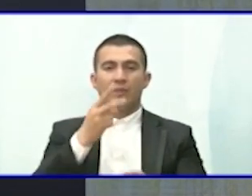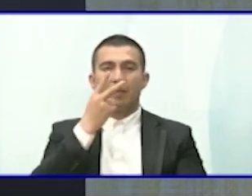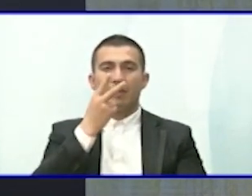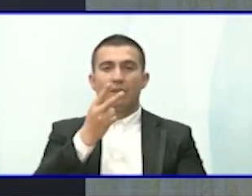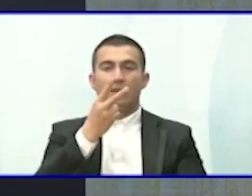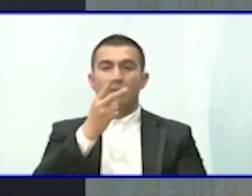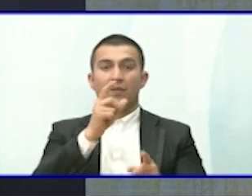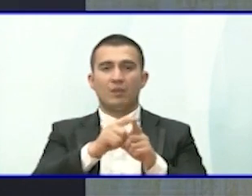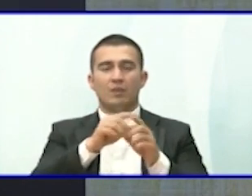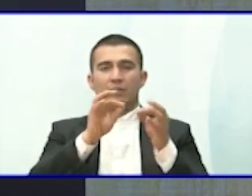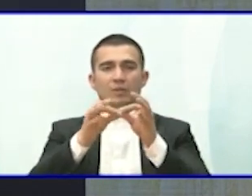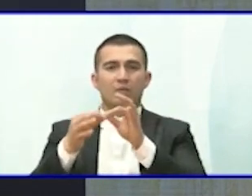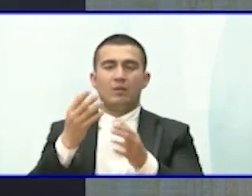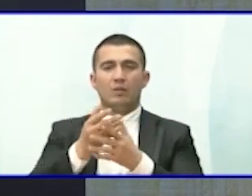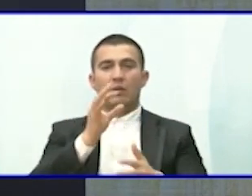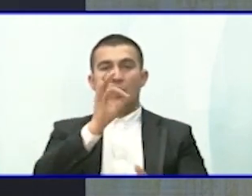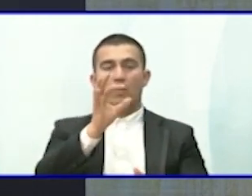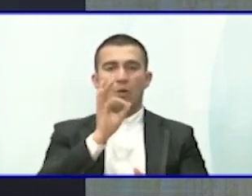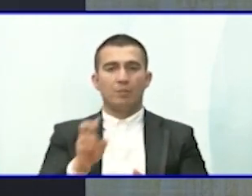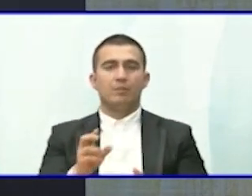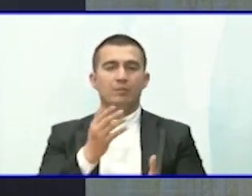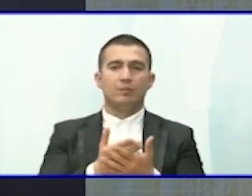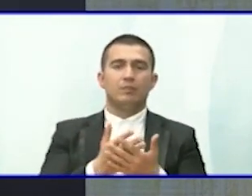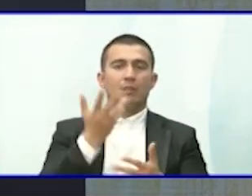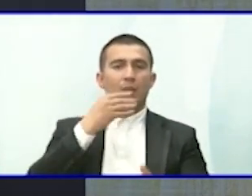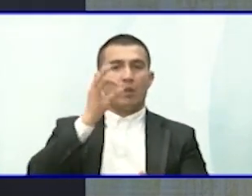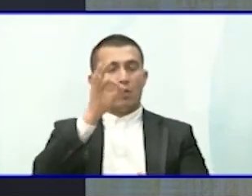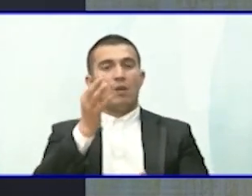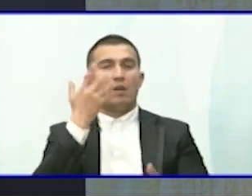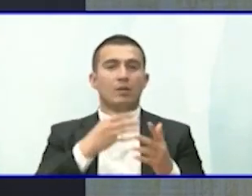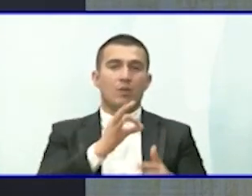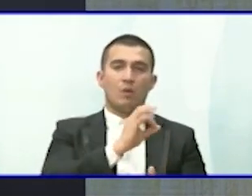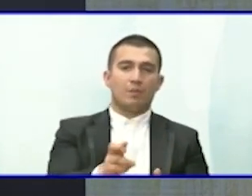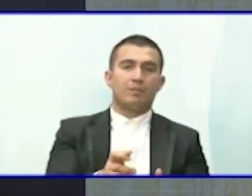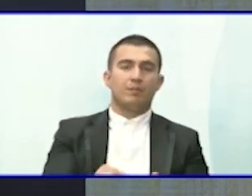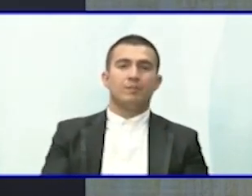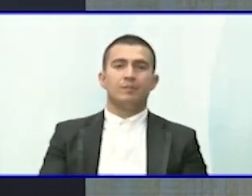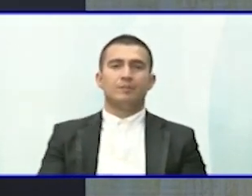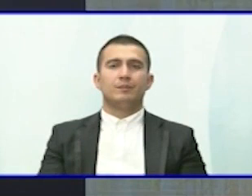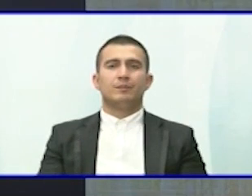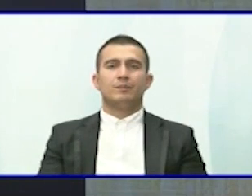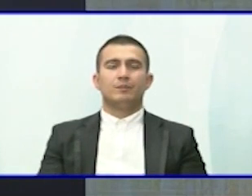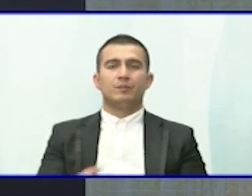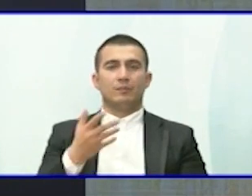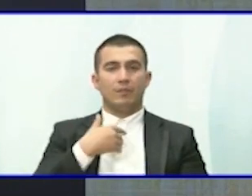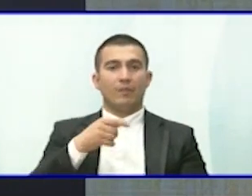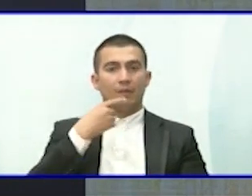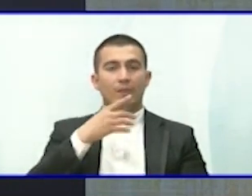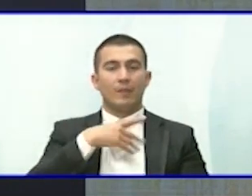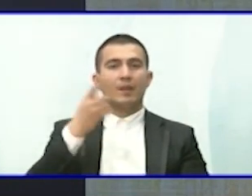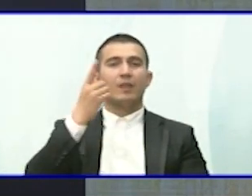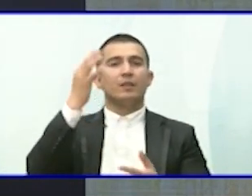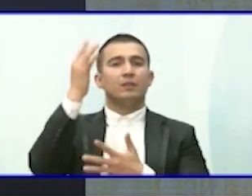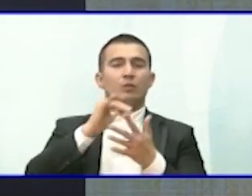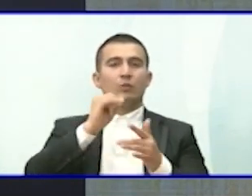предлогами о об когда о когда об мы говорили в начале урока